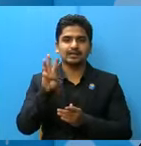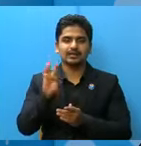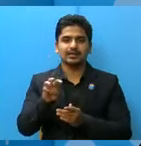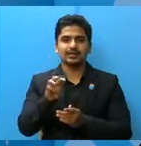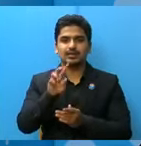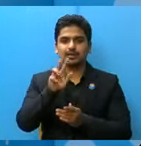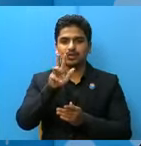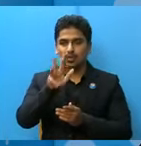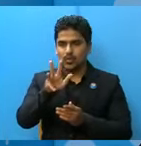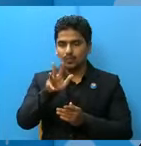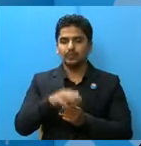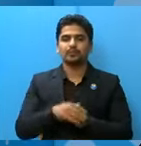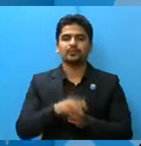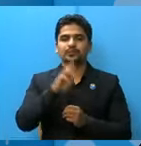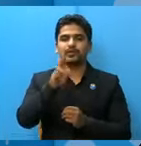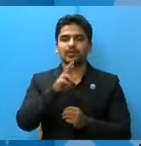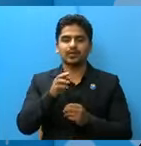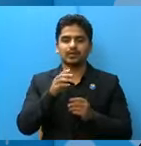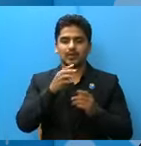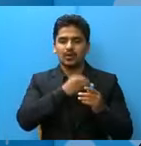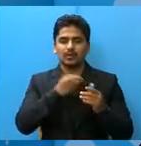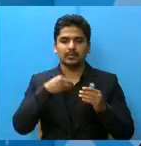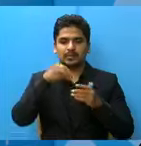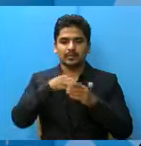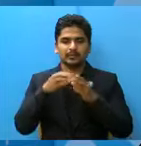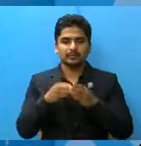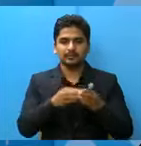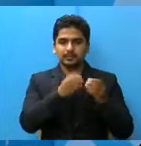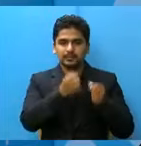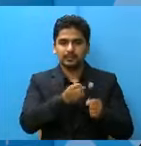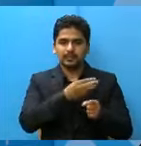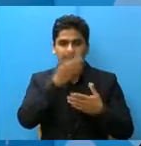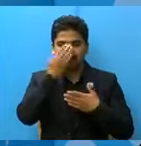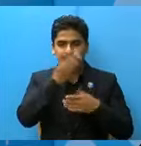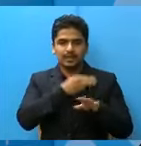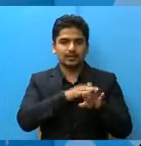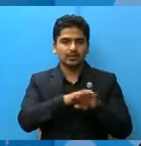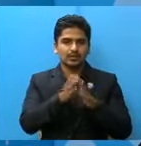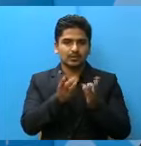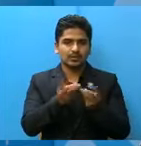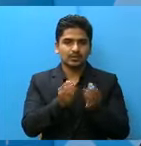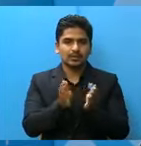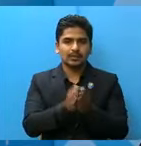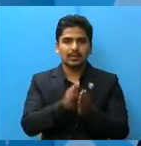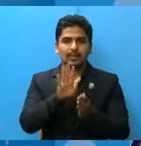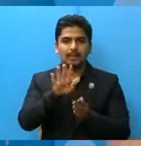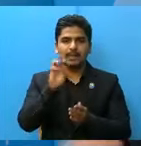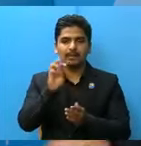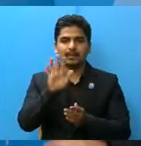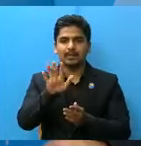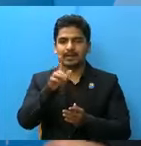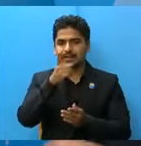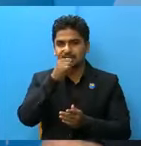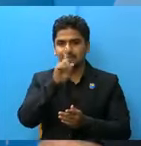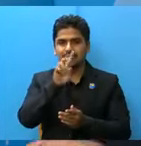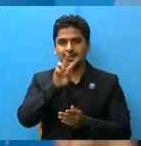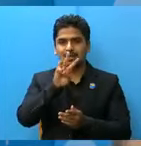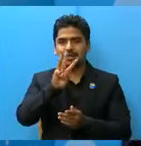नीस रा आईसोलेशन मा रहेकार संक्रमीत रुको संक्या 5,051 छा